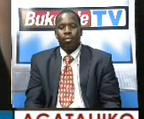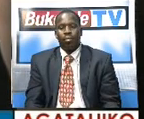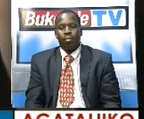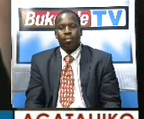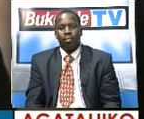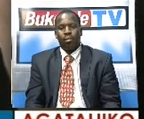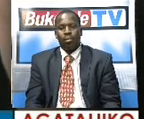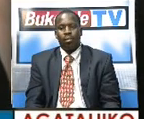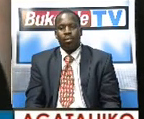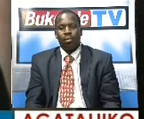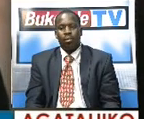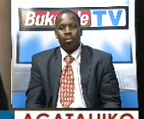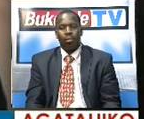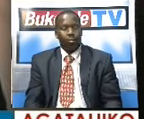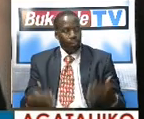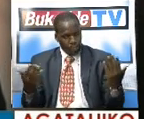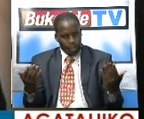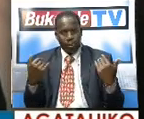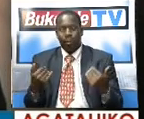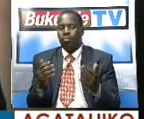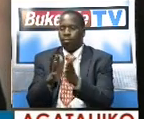muzze okusomesa abantu baffe.